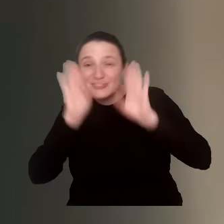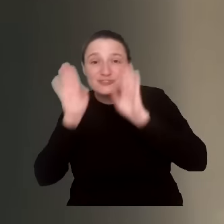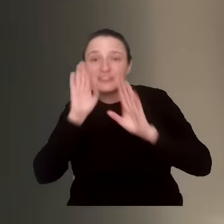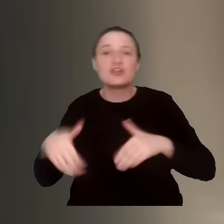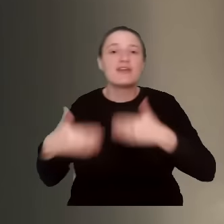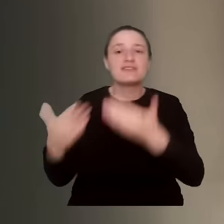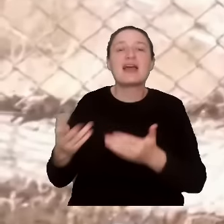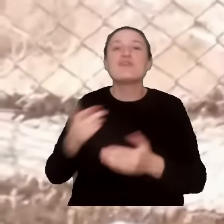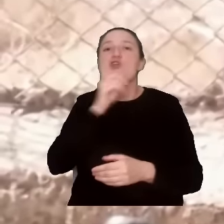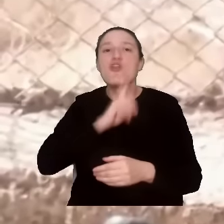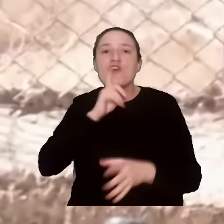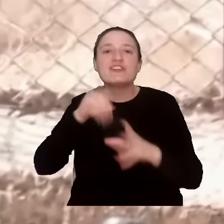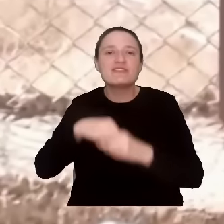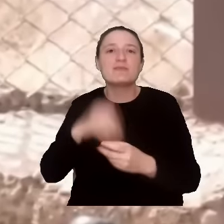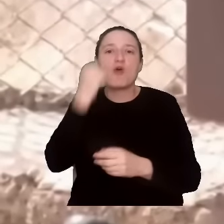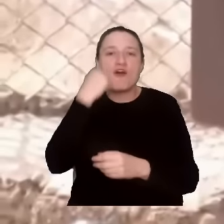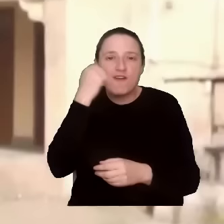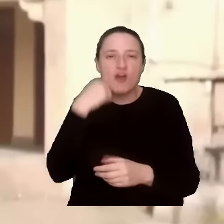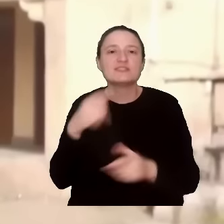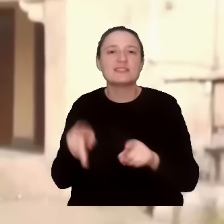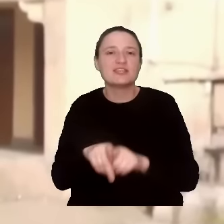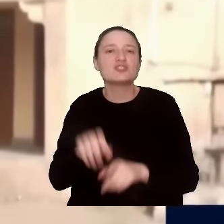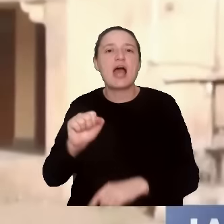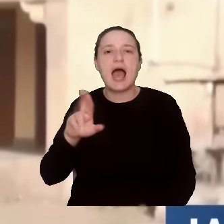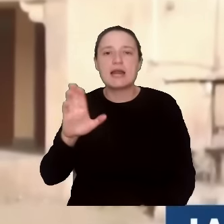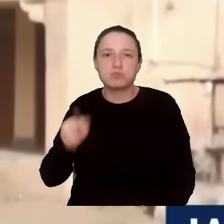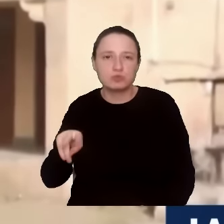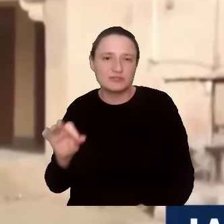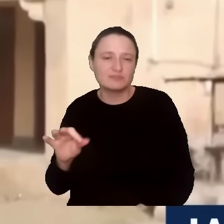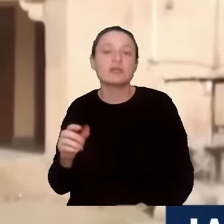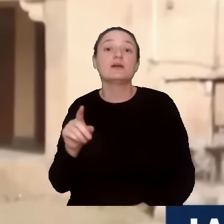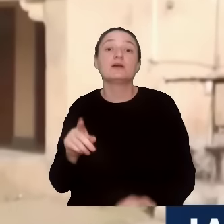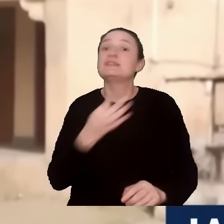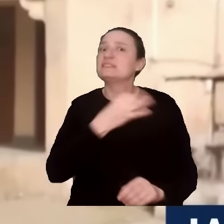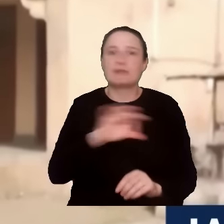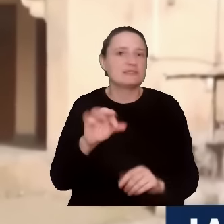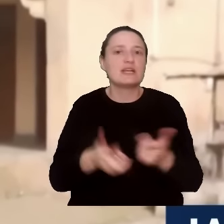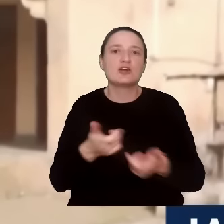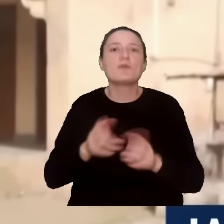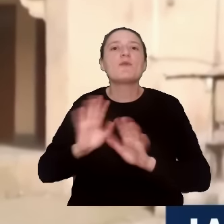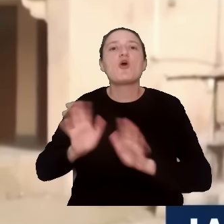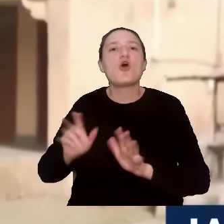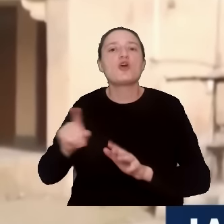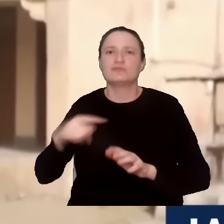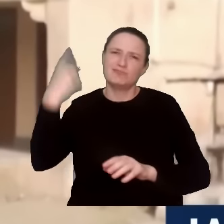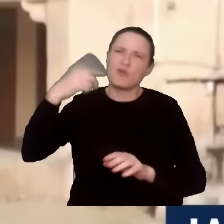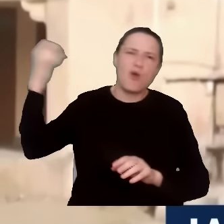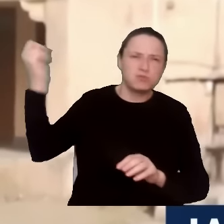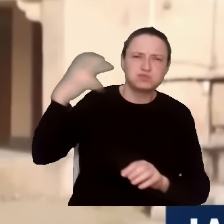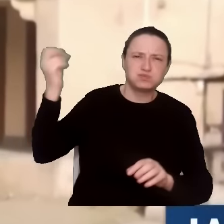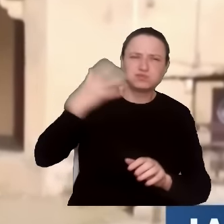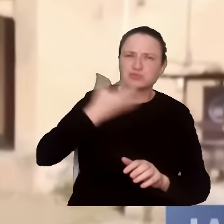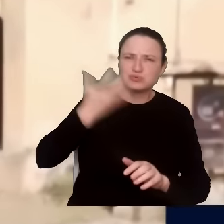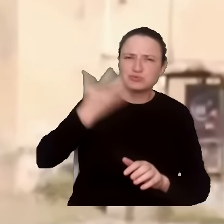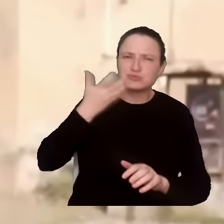lody z mrożonych owoców i soczyste arbuzy. Ale to nie wszystko. Podjęliśmy specjalne kroki, aby chronić zwierzęta przed falami upałów. Rozłożyliśmy